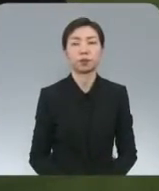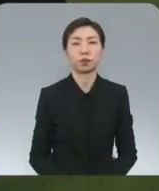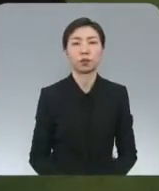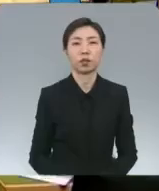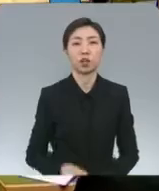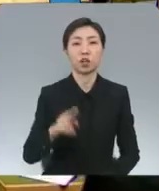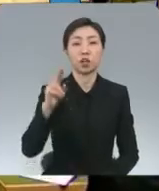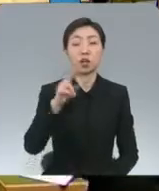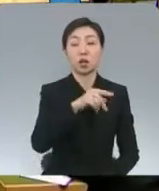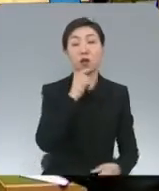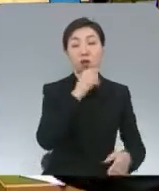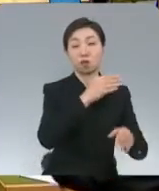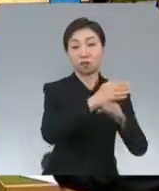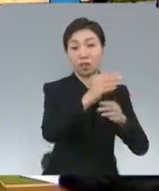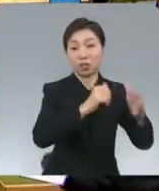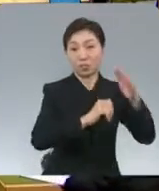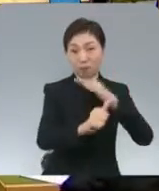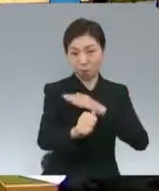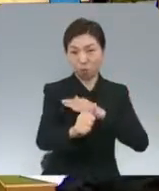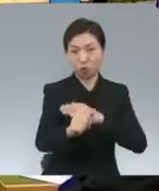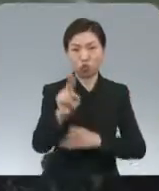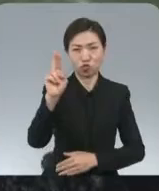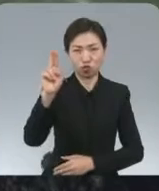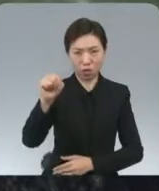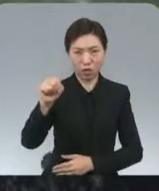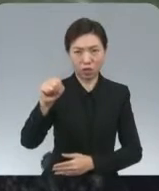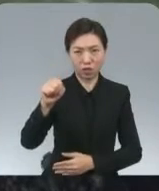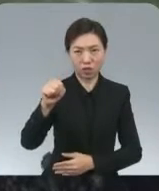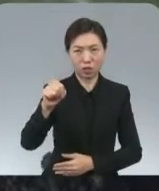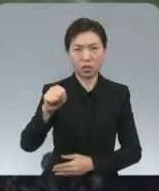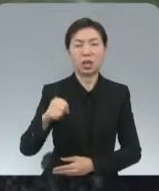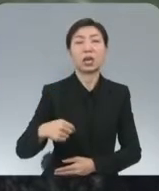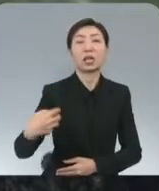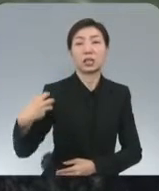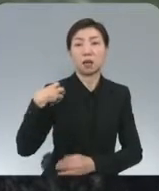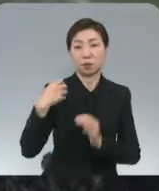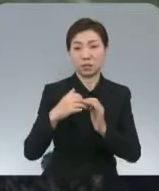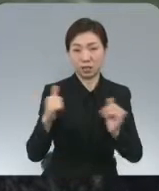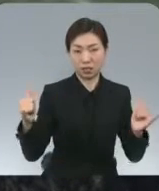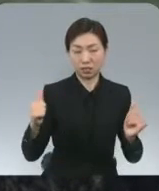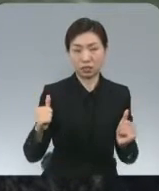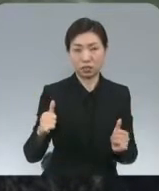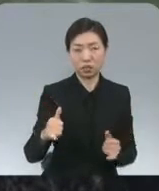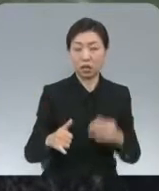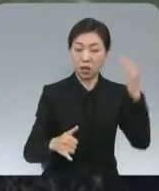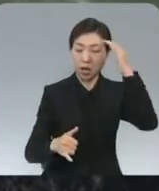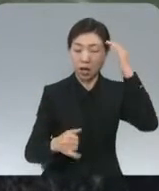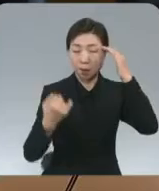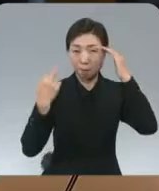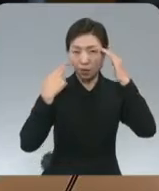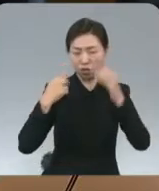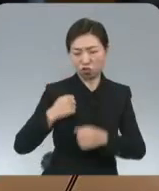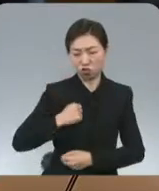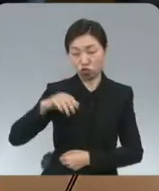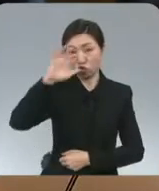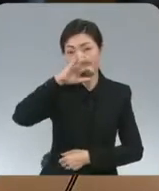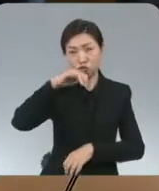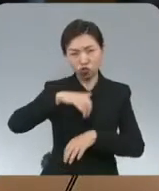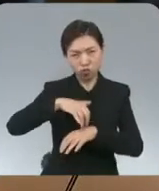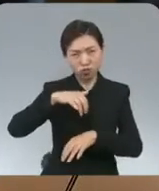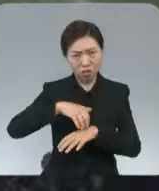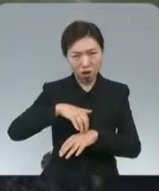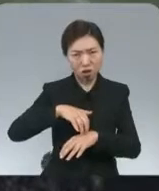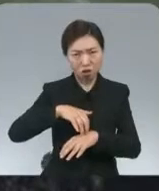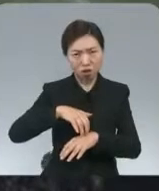北韓の金総国連大使は韓国とアメリカの合同軍事演習について韓半島を